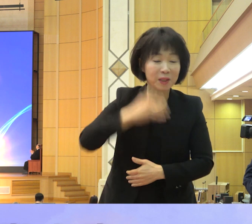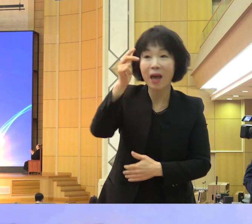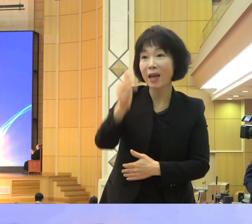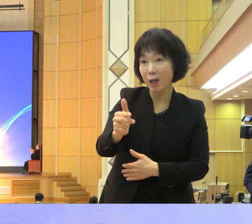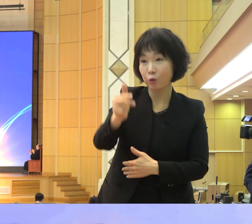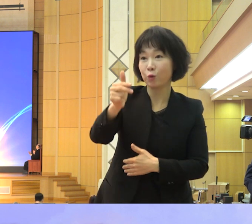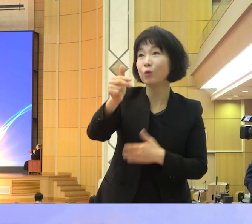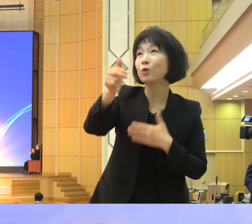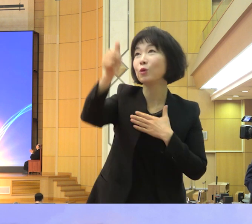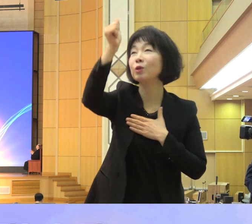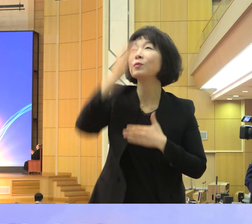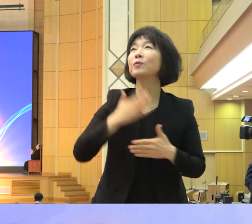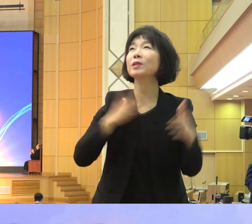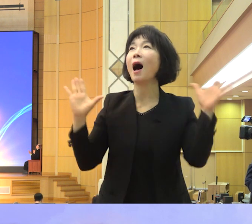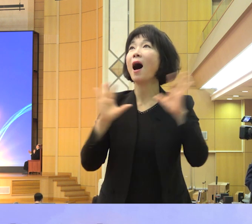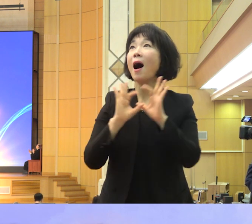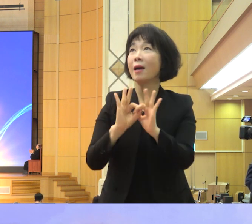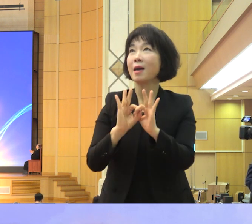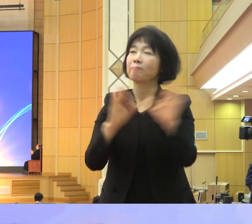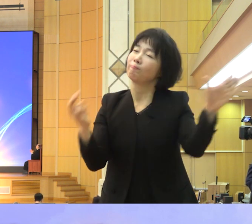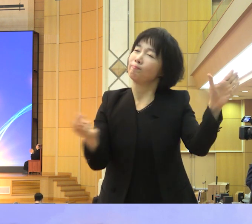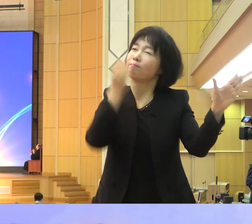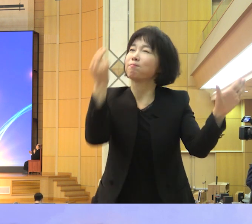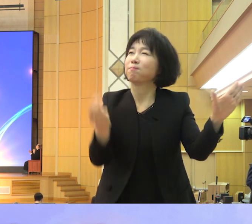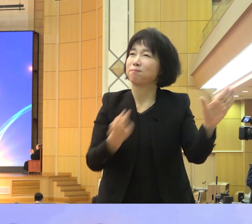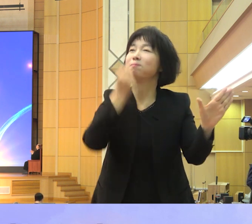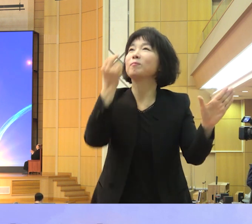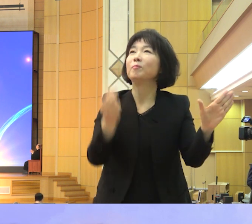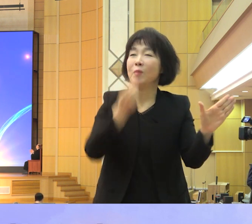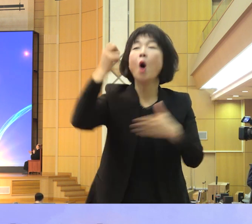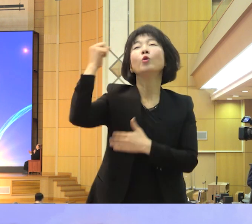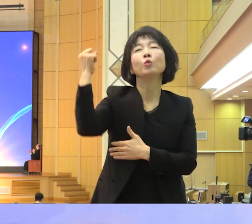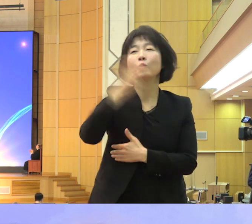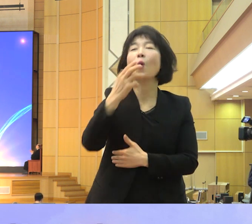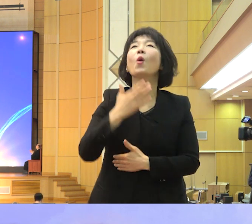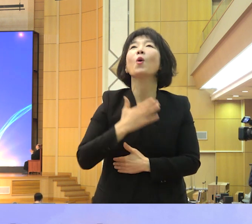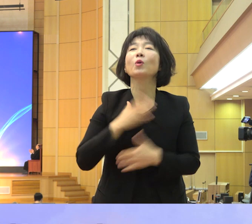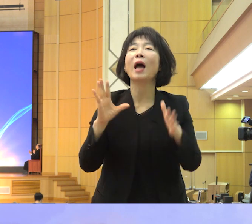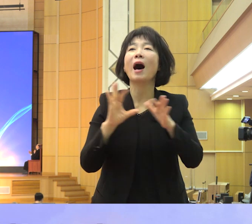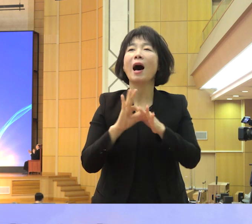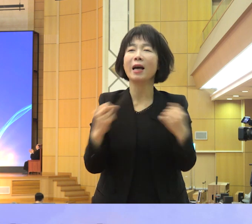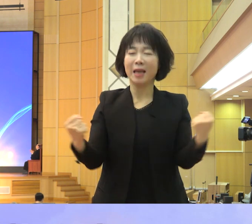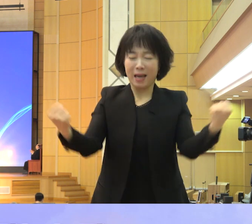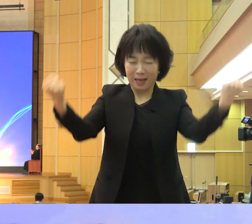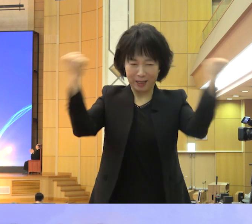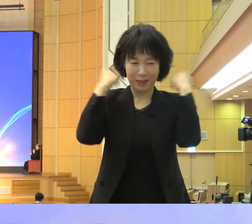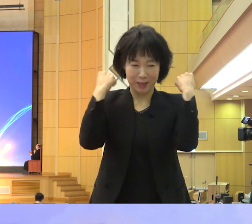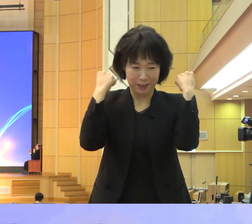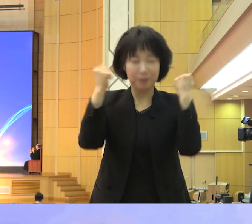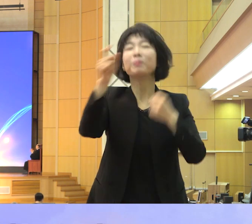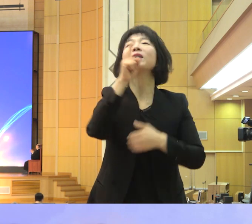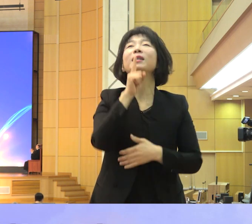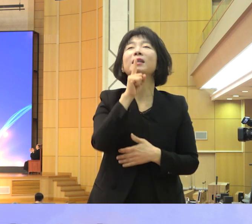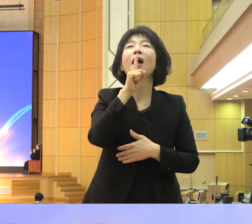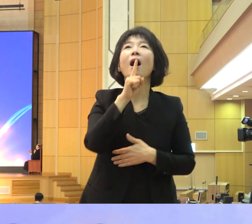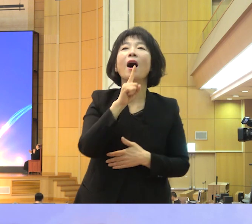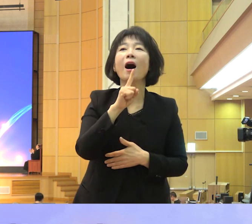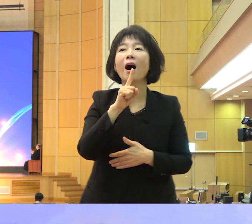없으니 내 주는 나의 생명 또 나의